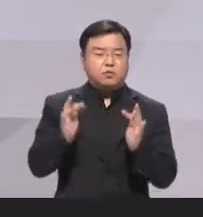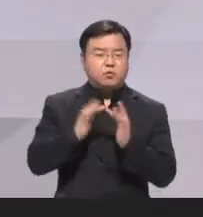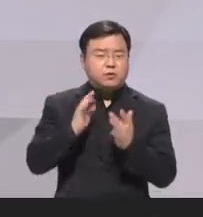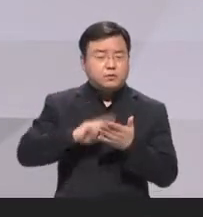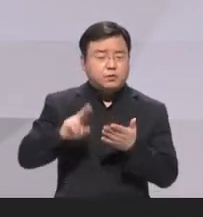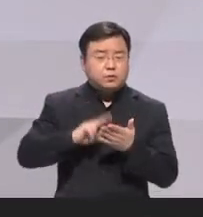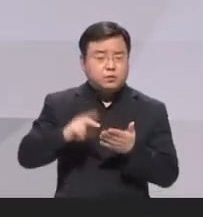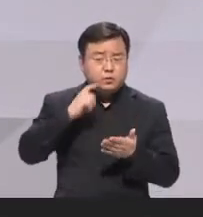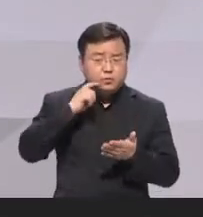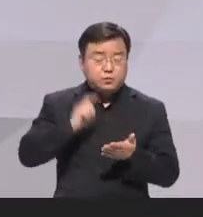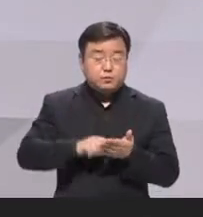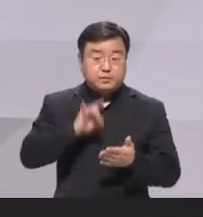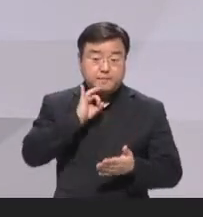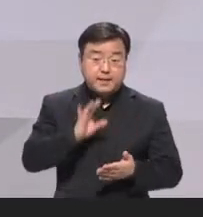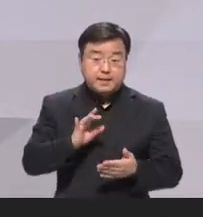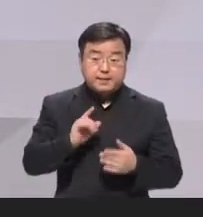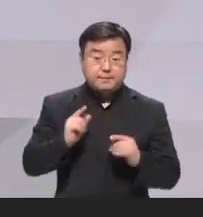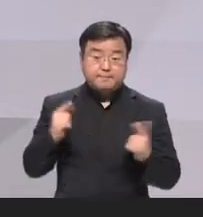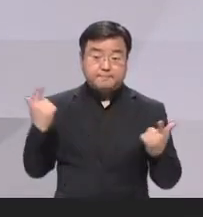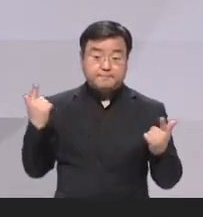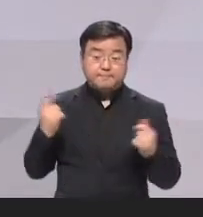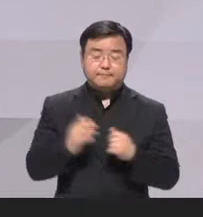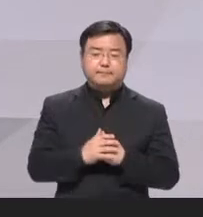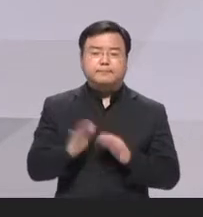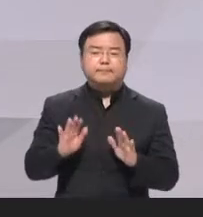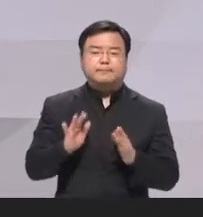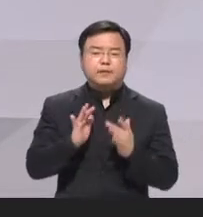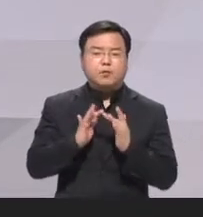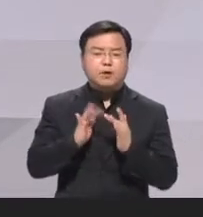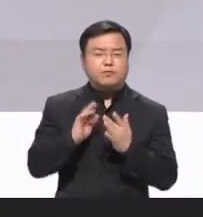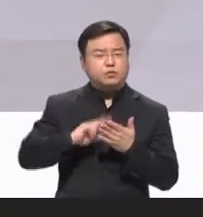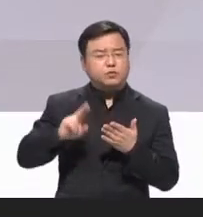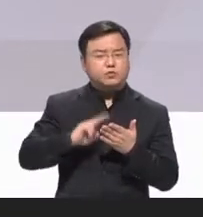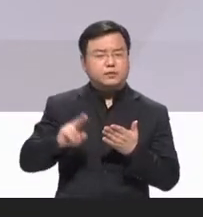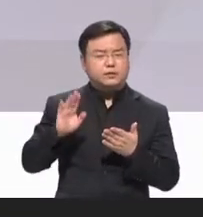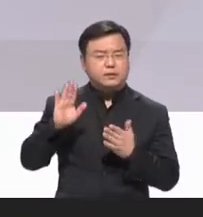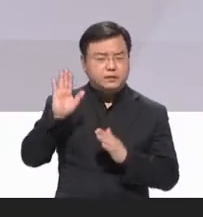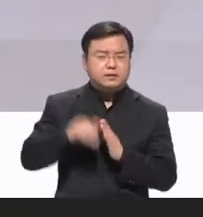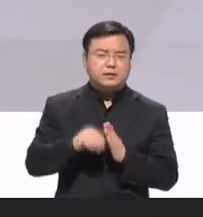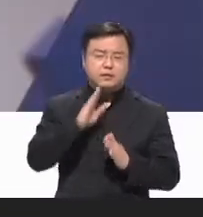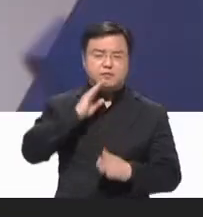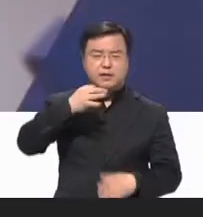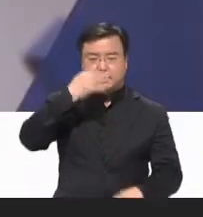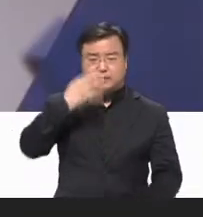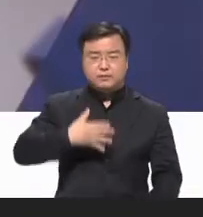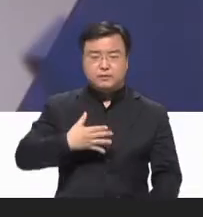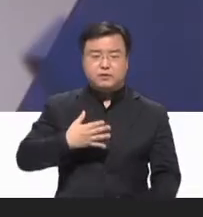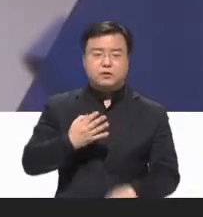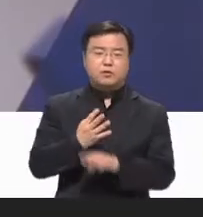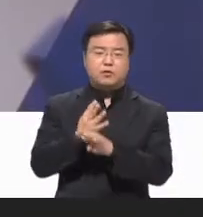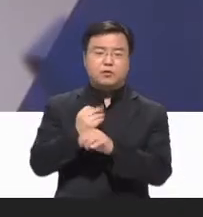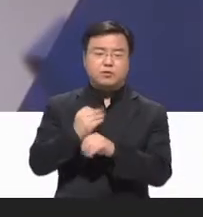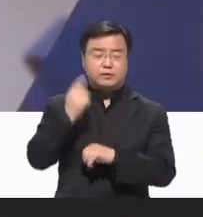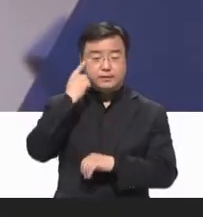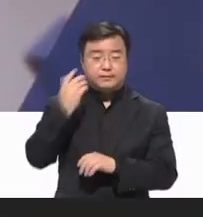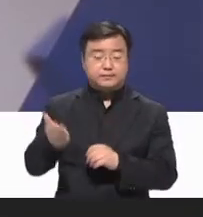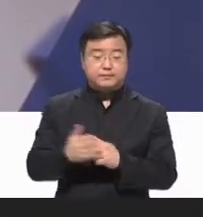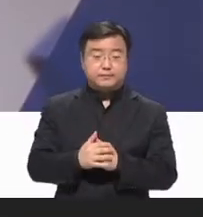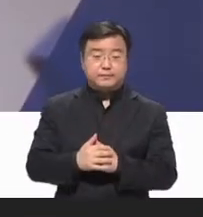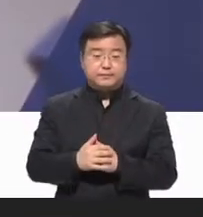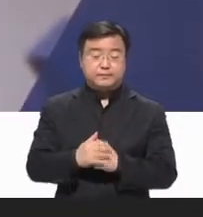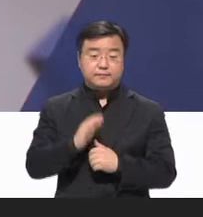쉽지만은 알 것 같아요 자 웹툰작가 아 이럴 때만 그건 정말 힘들다 언제 였으니까 음 아무래도